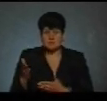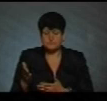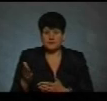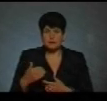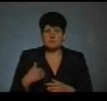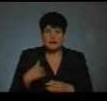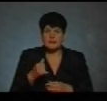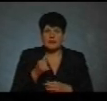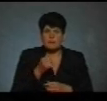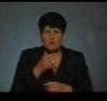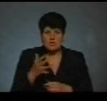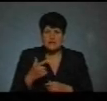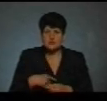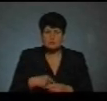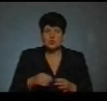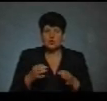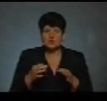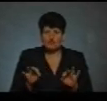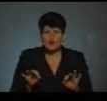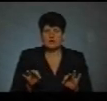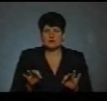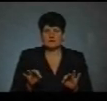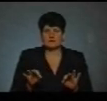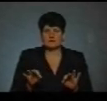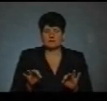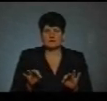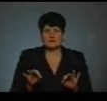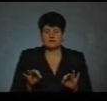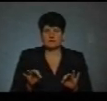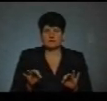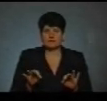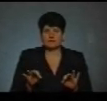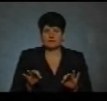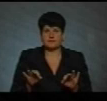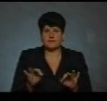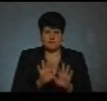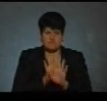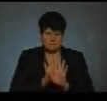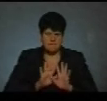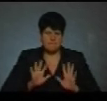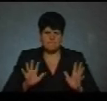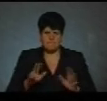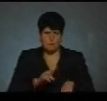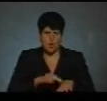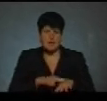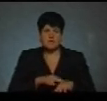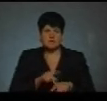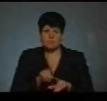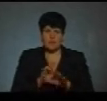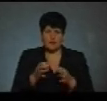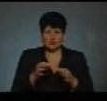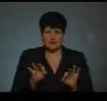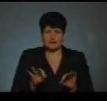не могли собі дозволити ставити за град батальйони поліції, щоб не допускати